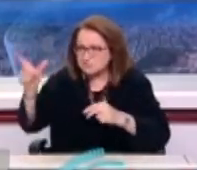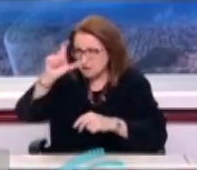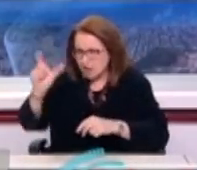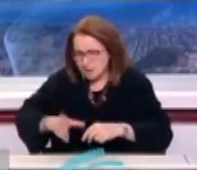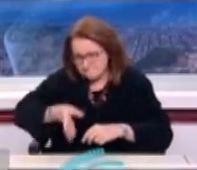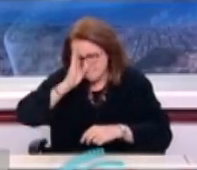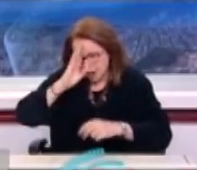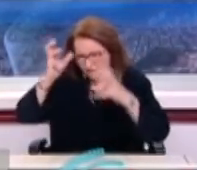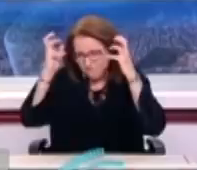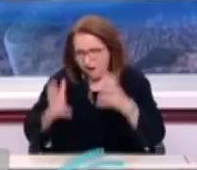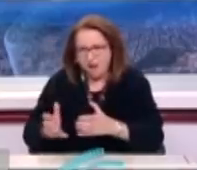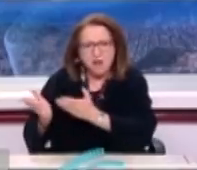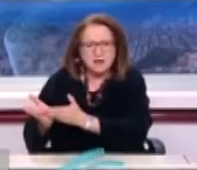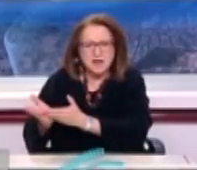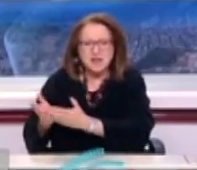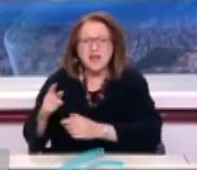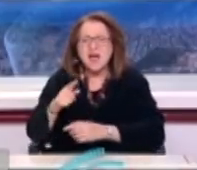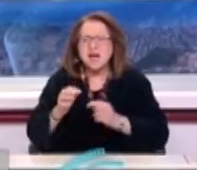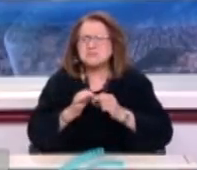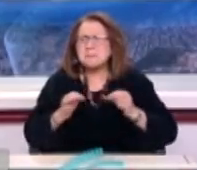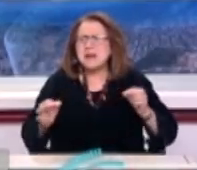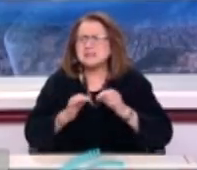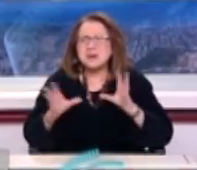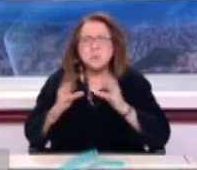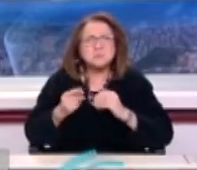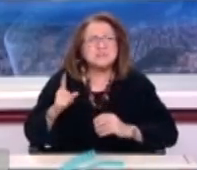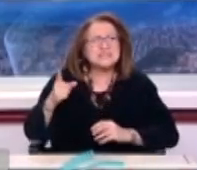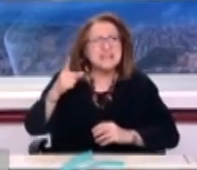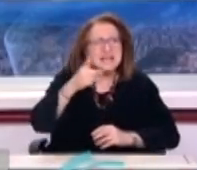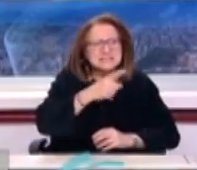αυτή τη στιγμή τα μέτρα τα ταξιδιωτικά έχουν πολύ μικρή σημασία